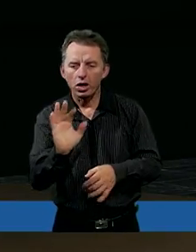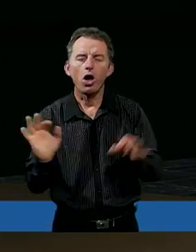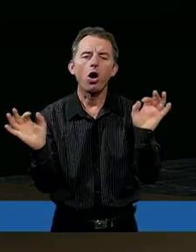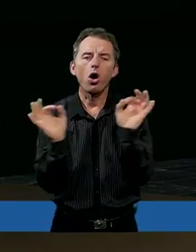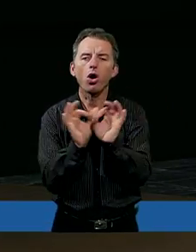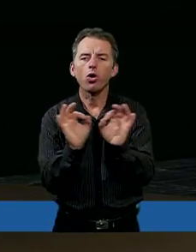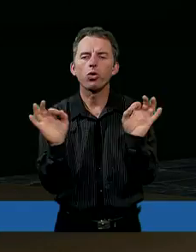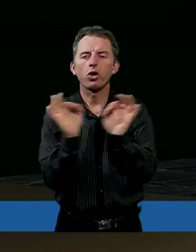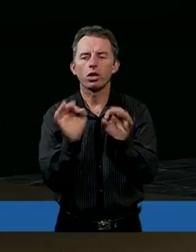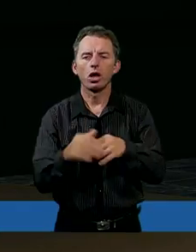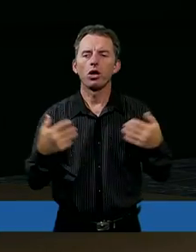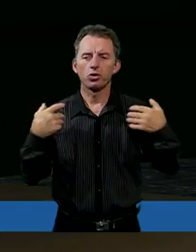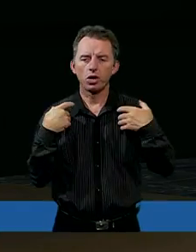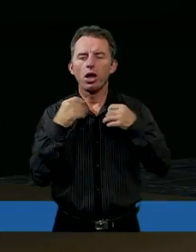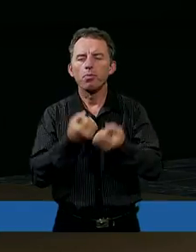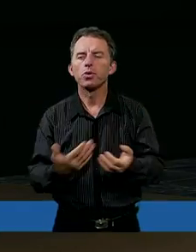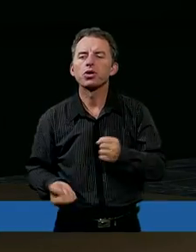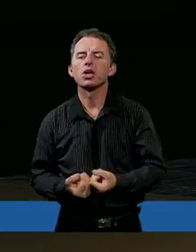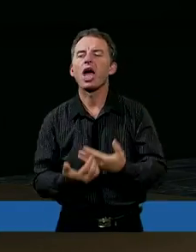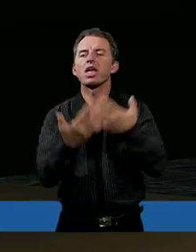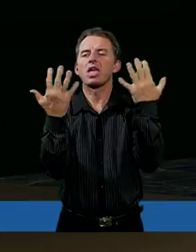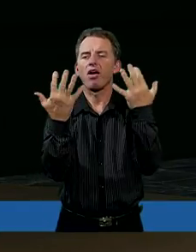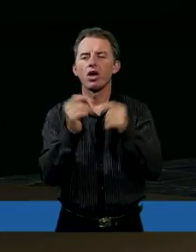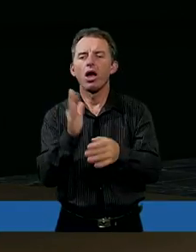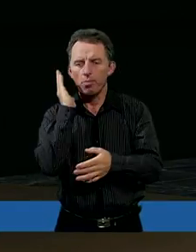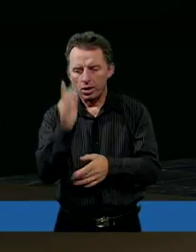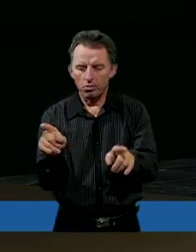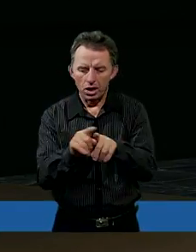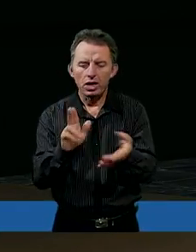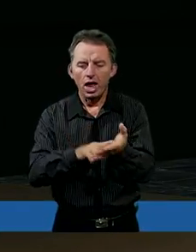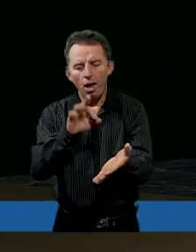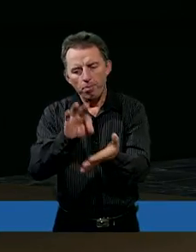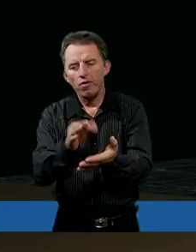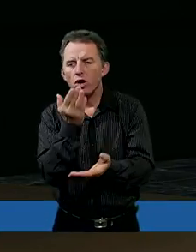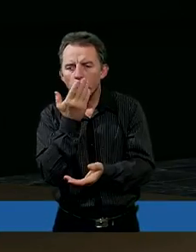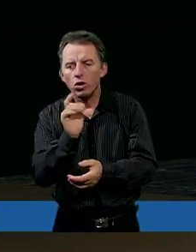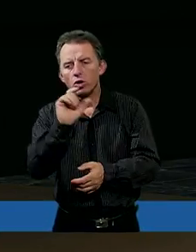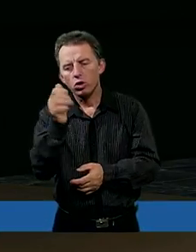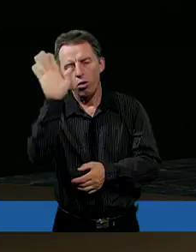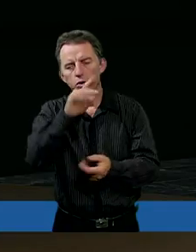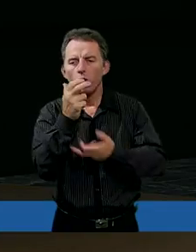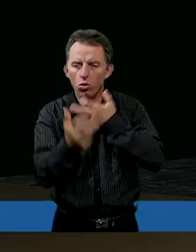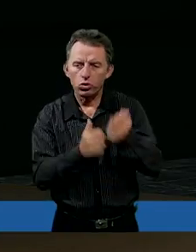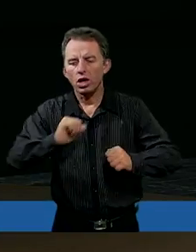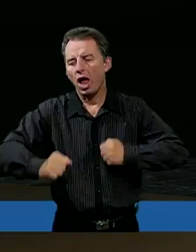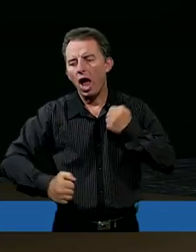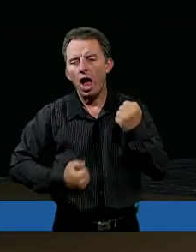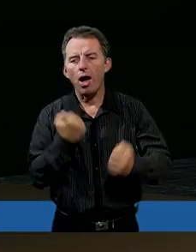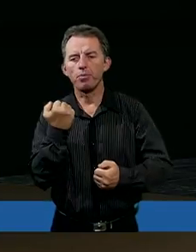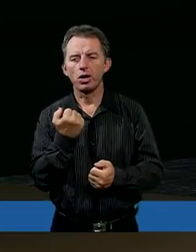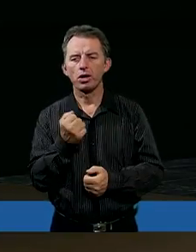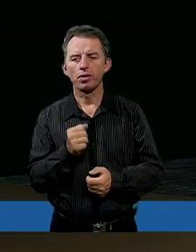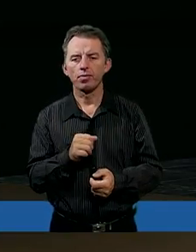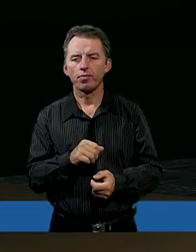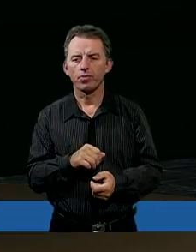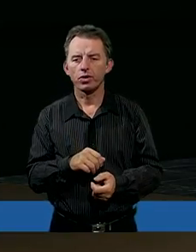okrutne oczywiście przejawy. Będziemy też na pewno mówili, co Bóg uczynił, aby